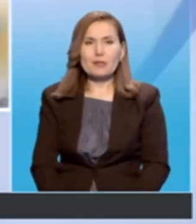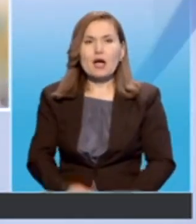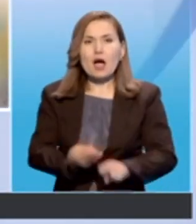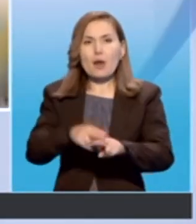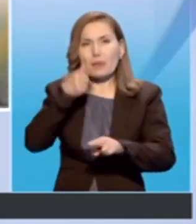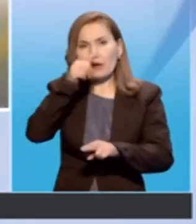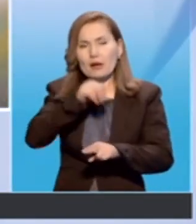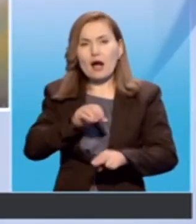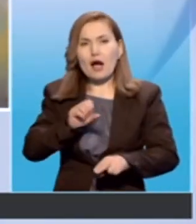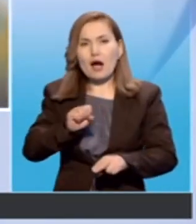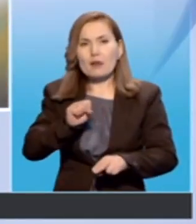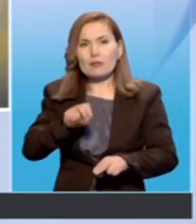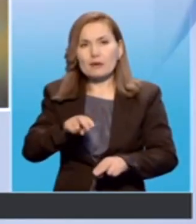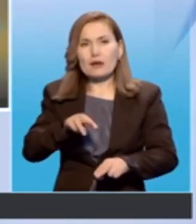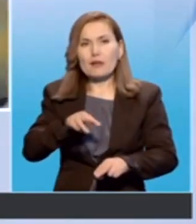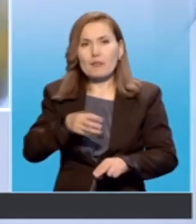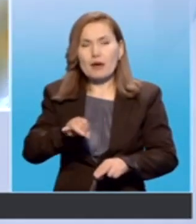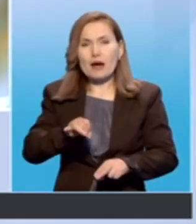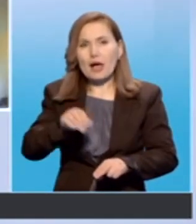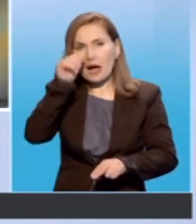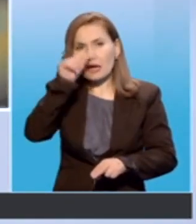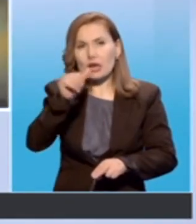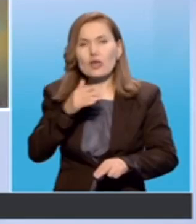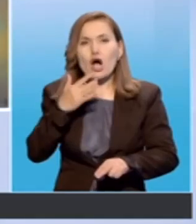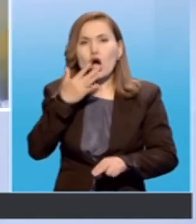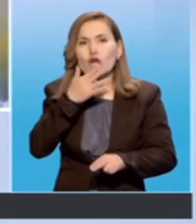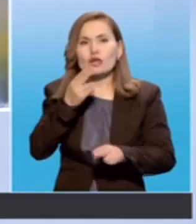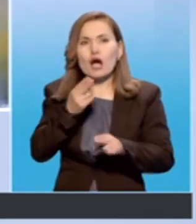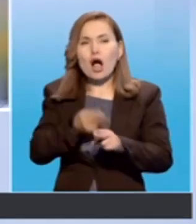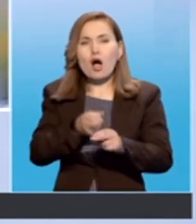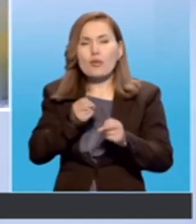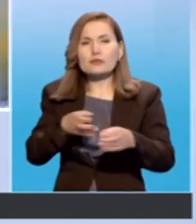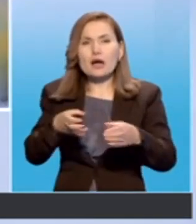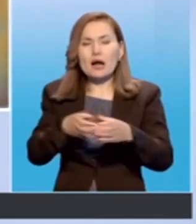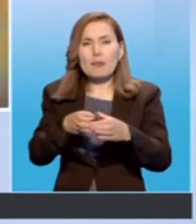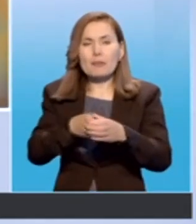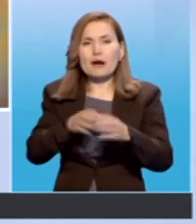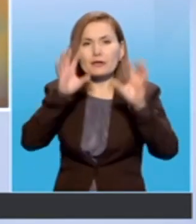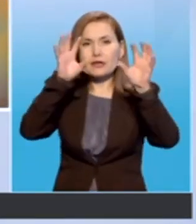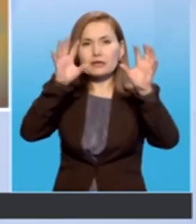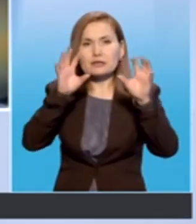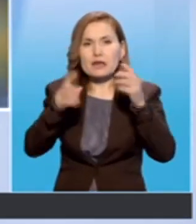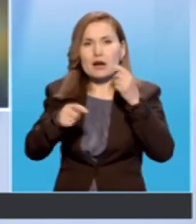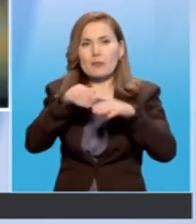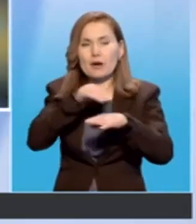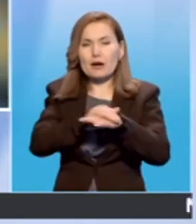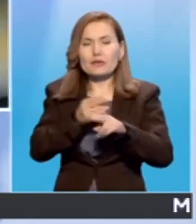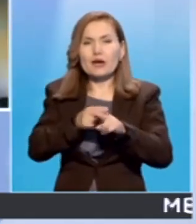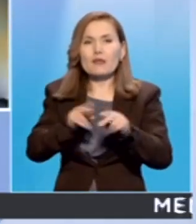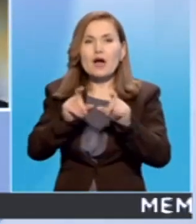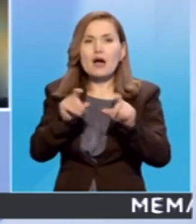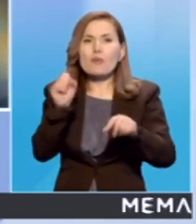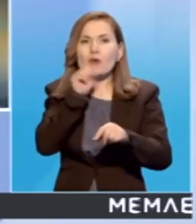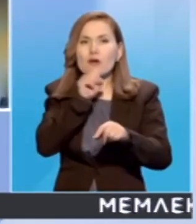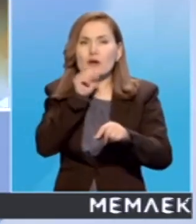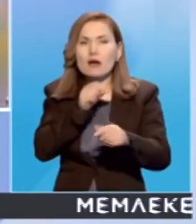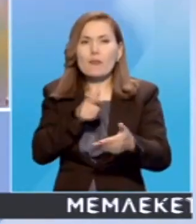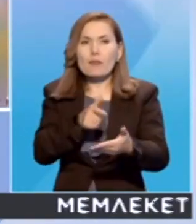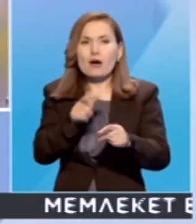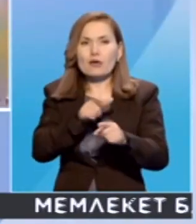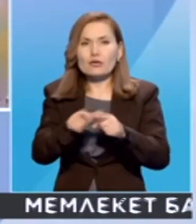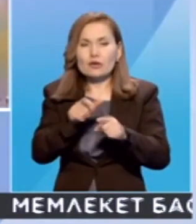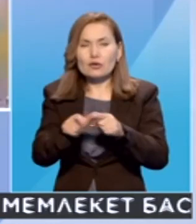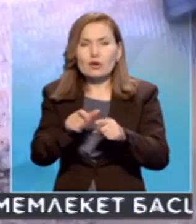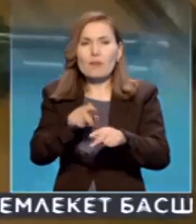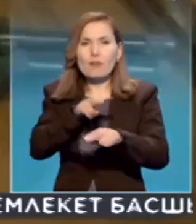Биыл сәуір мамыр айларында Ұлттық қауіпсіздік комитеті заңсыз айналымда жүрген оның ішінде қаңтар оқиғасы кезінде ұрланған қаруларды табу бойынша